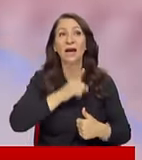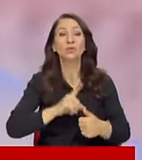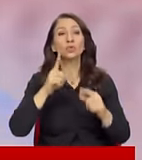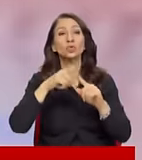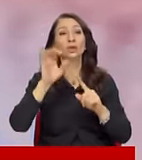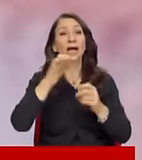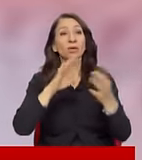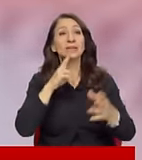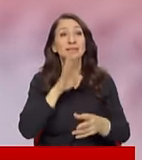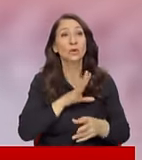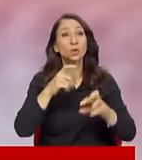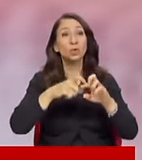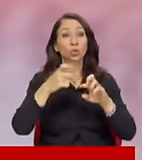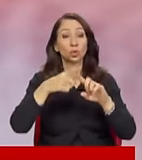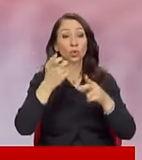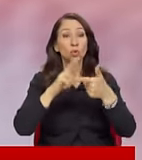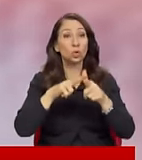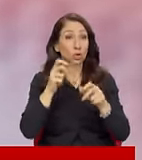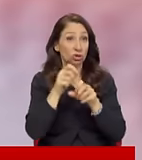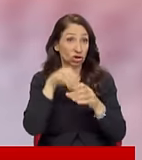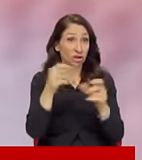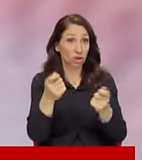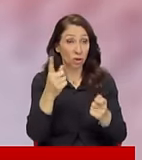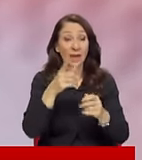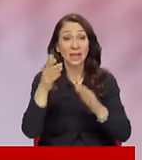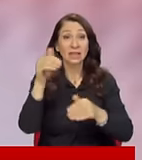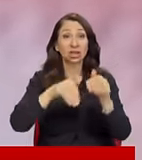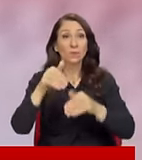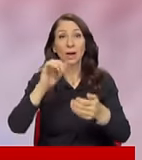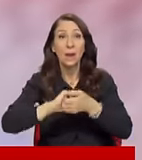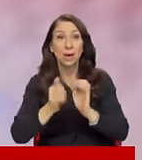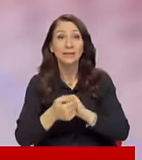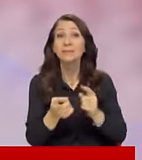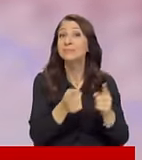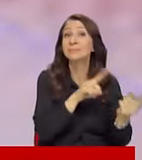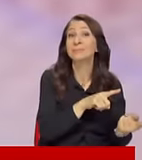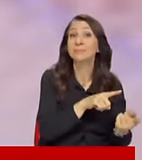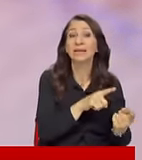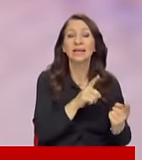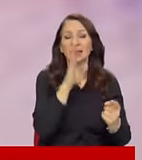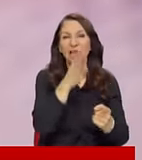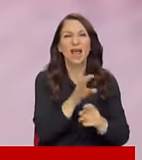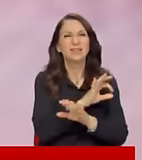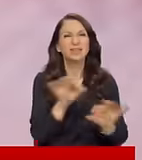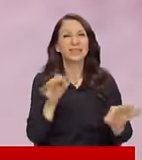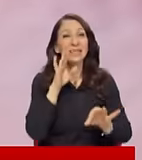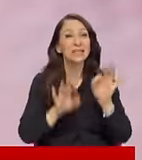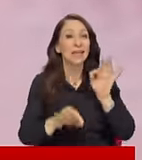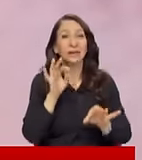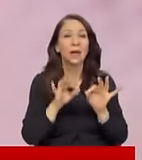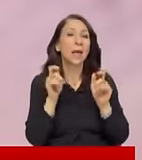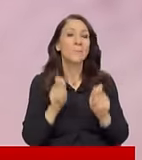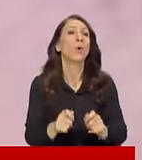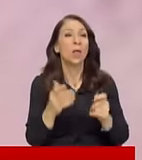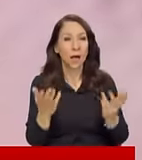Turgut Altınok'un kızları Rütük'te. Bir yandan seçim kampanyası, diğer yandan tarafsızlık denetimi